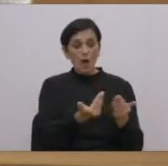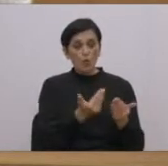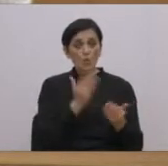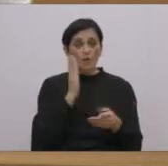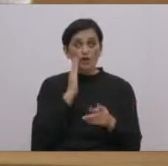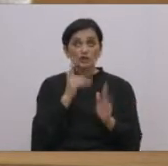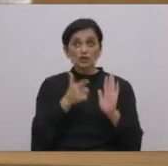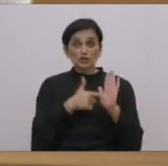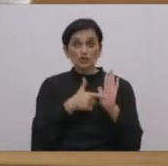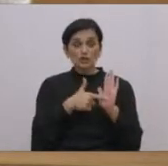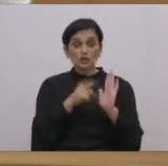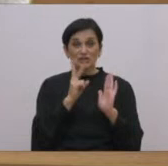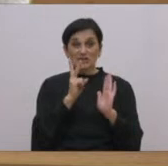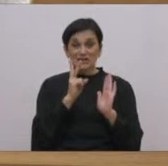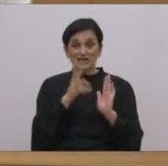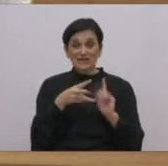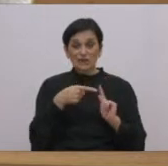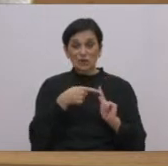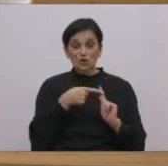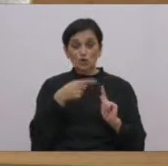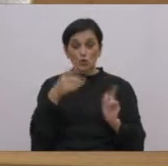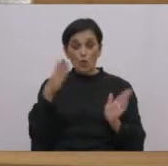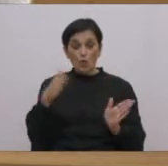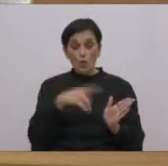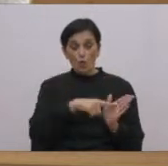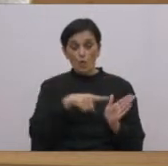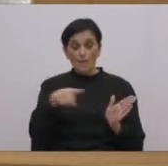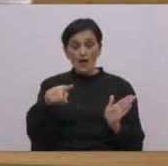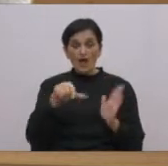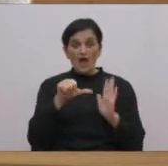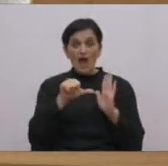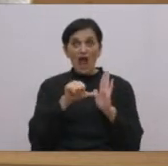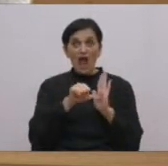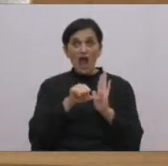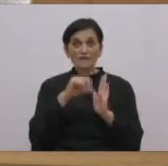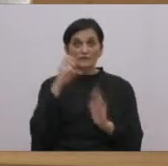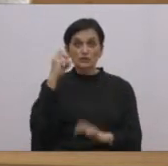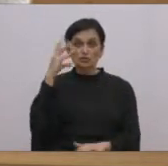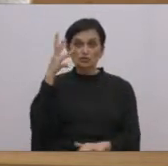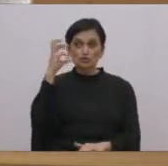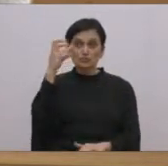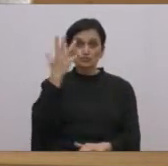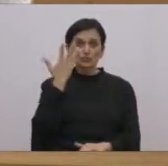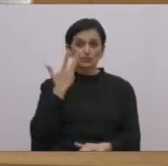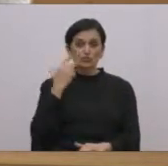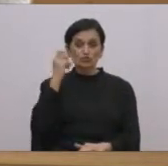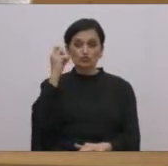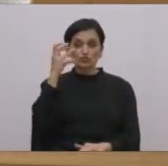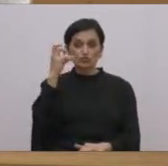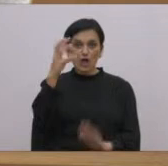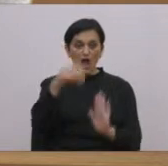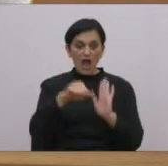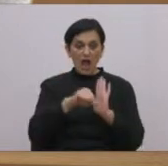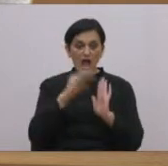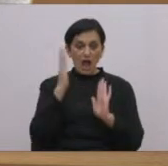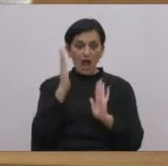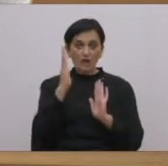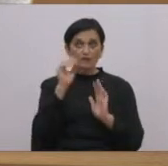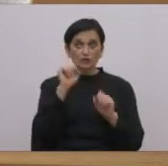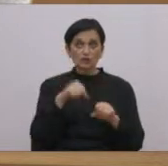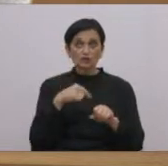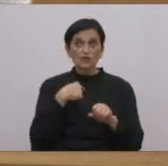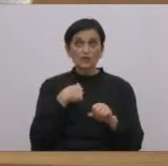7 კილომეტრიან დაახლოებით მონაკვეთზე 6 შუქნიშანი გვაქვს და ანუ ჩვენ შეიძლება